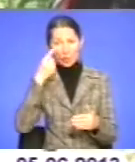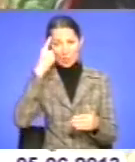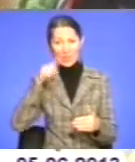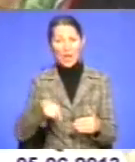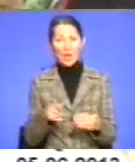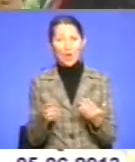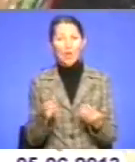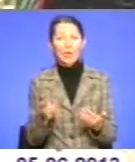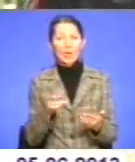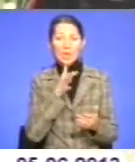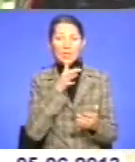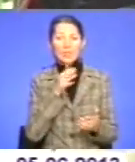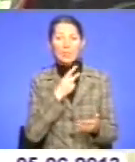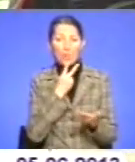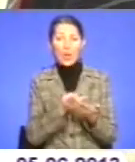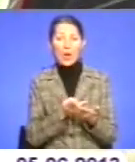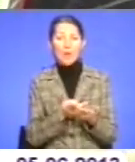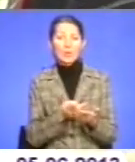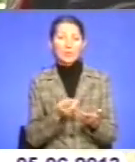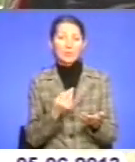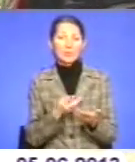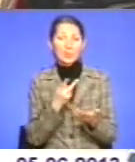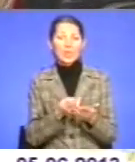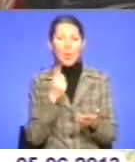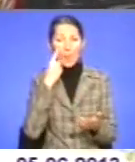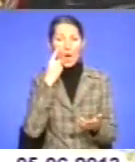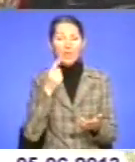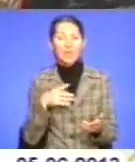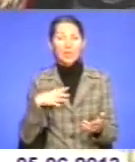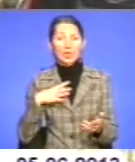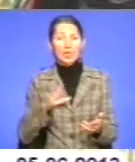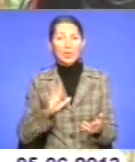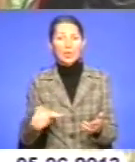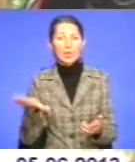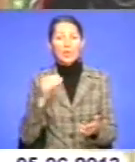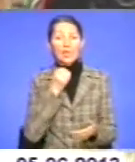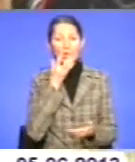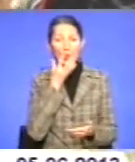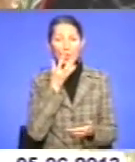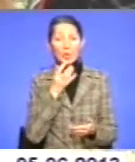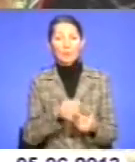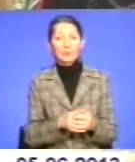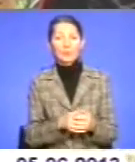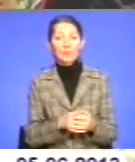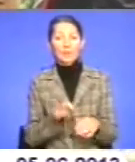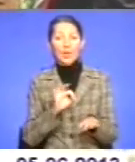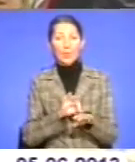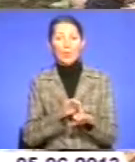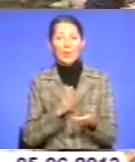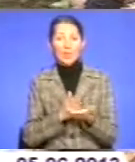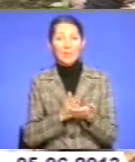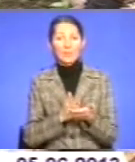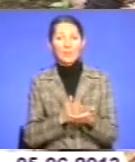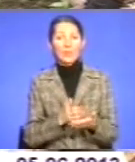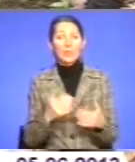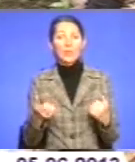Ну, час покаже, тим більше бали. Надіюся, що буде все добре, пройде. Ну, хвилювання дуже є.